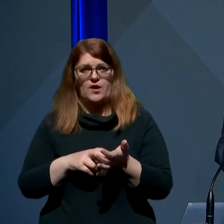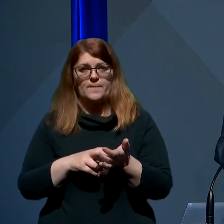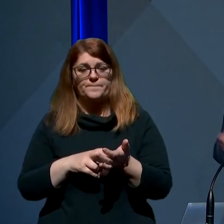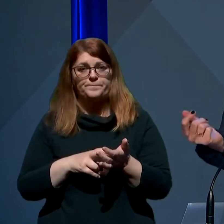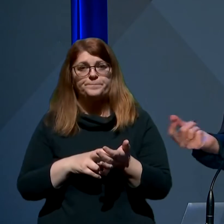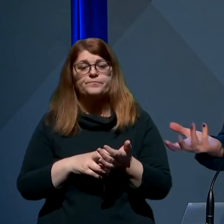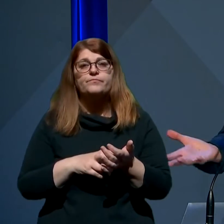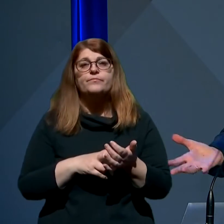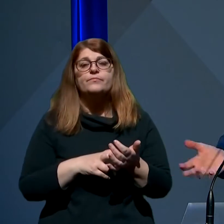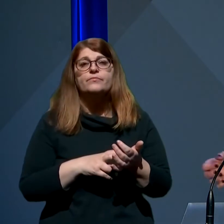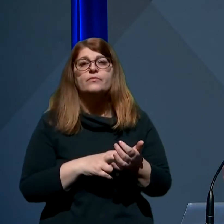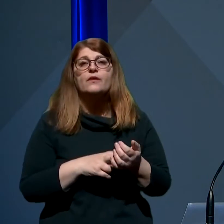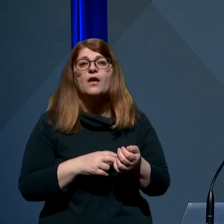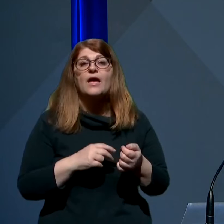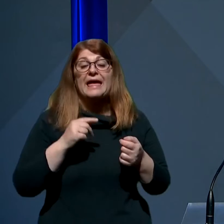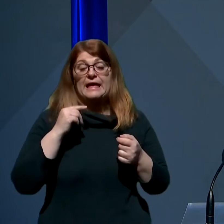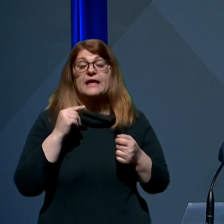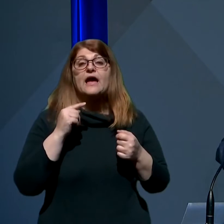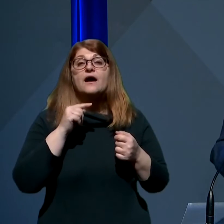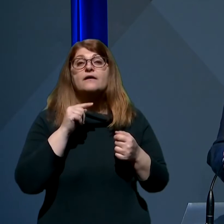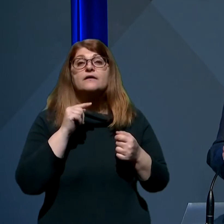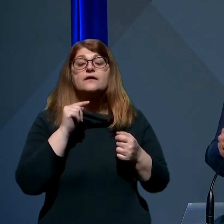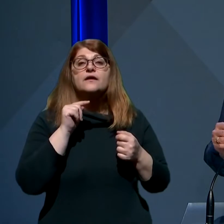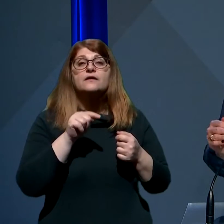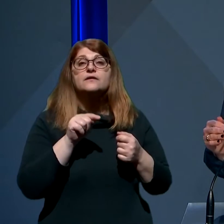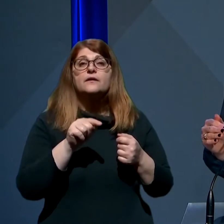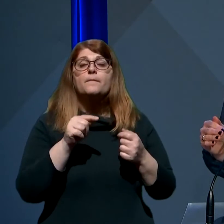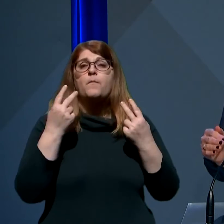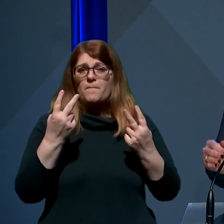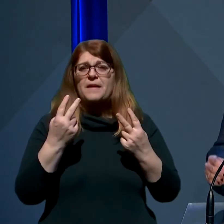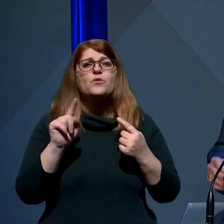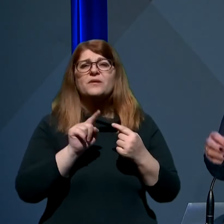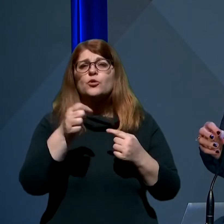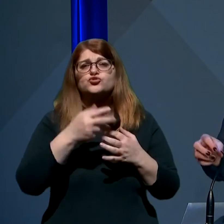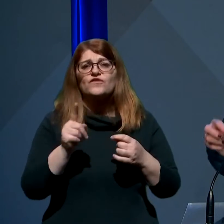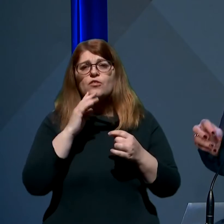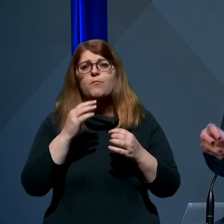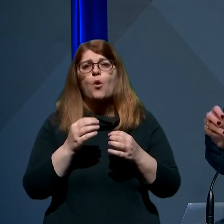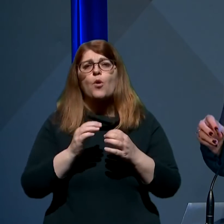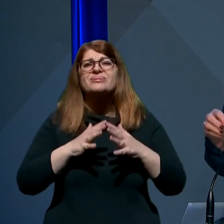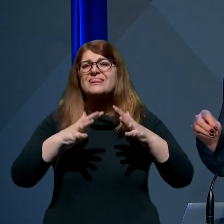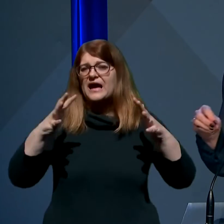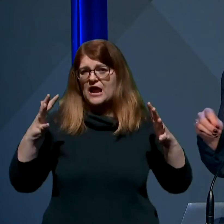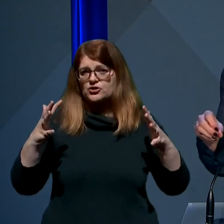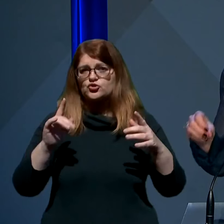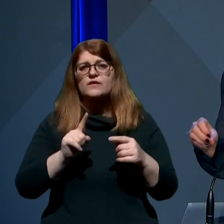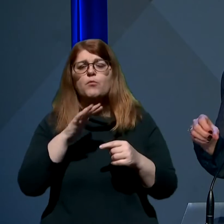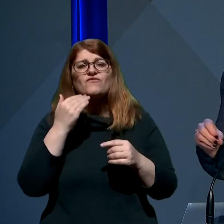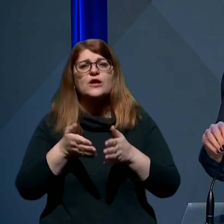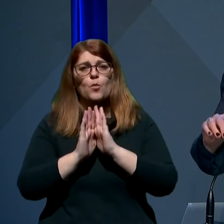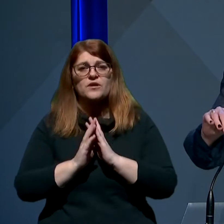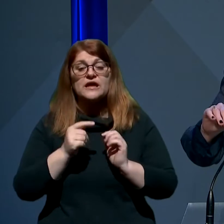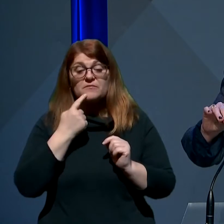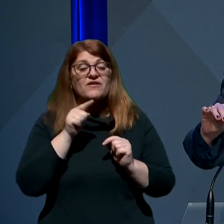izbruhov manj, ker bo teh aktivnih v populaciji manj. In bo treba vse te majhne požare,